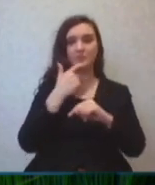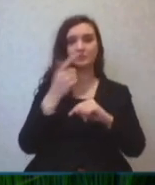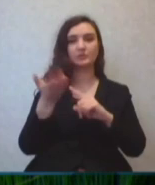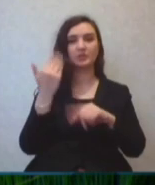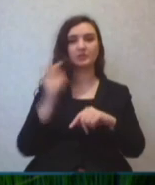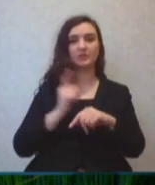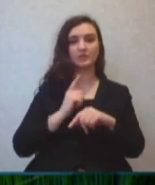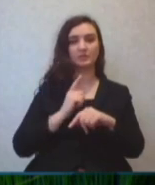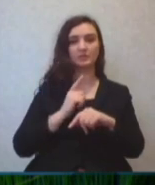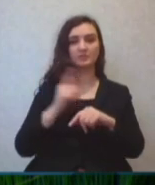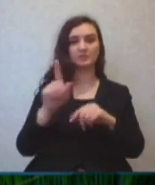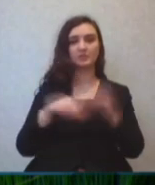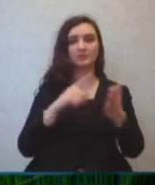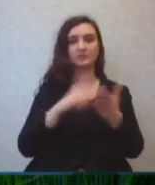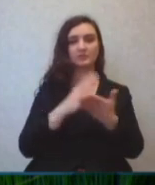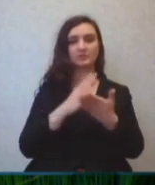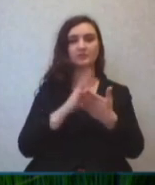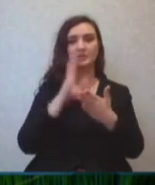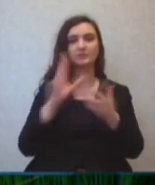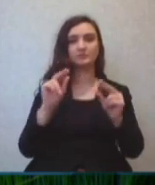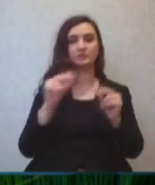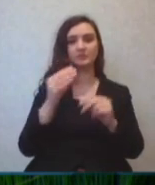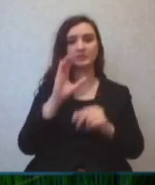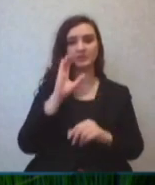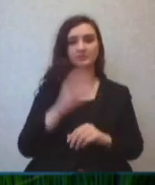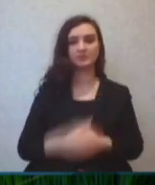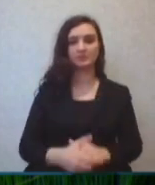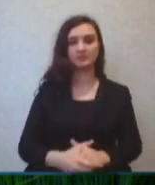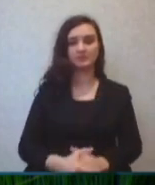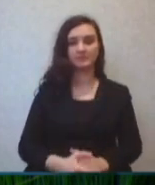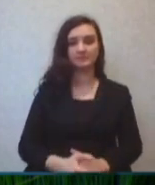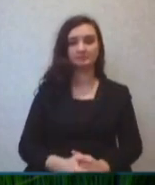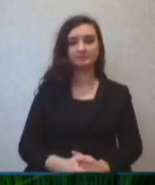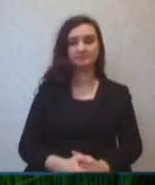ხანია გველოდება მასაც აქვს შეკითხვები. დილამშვიდობისა, გისმენთ.